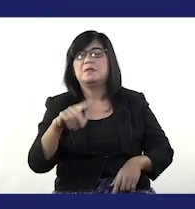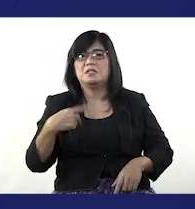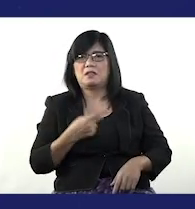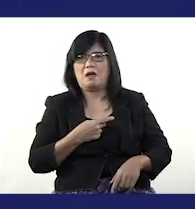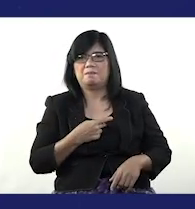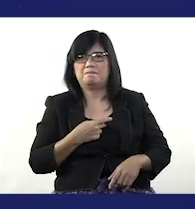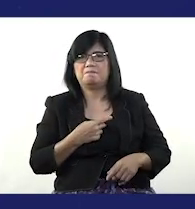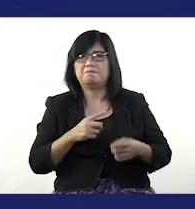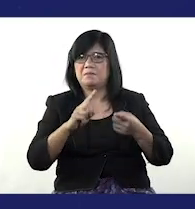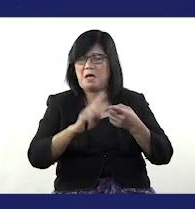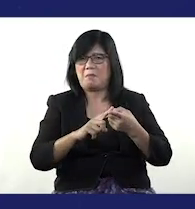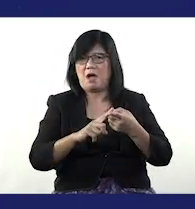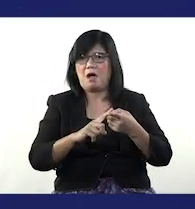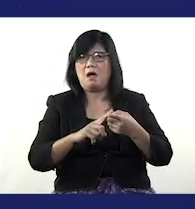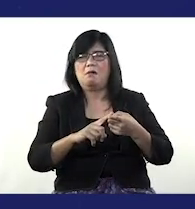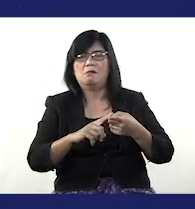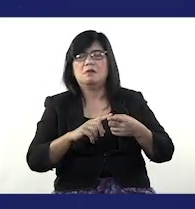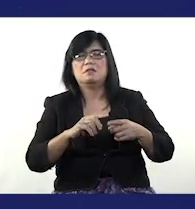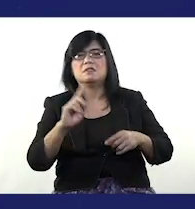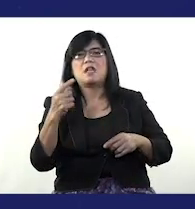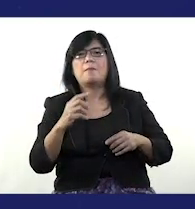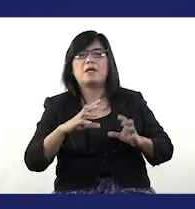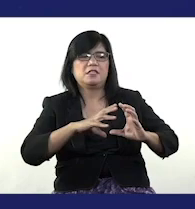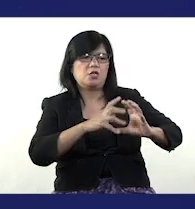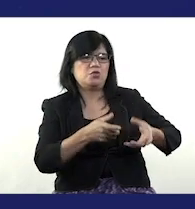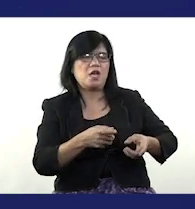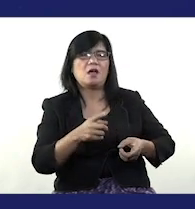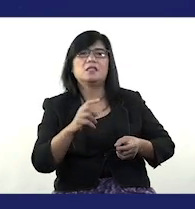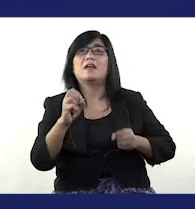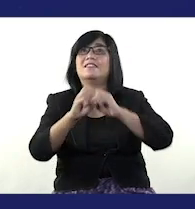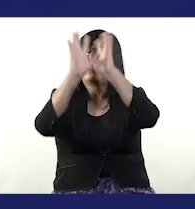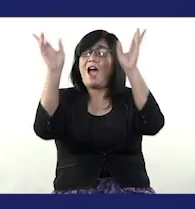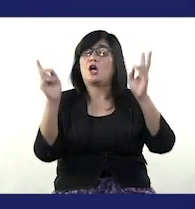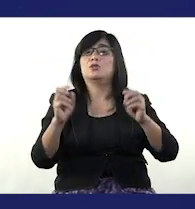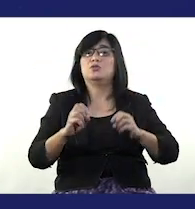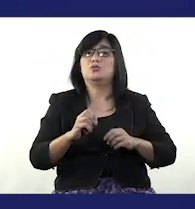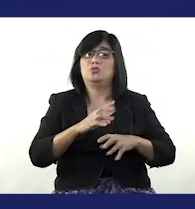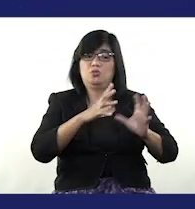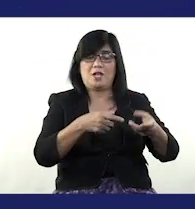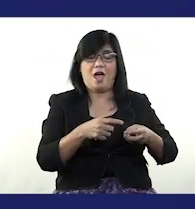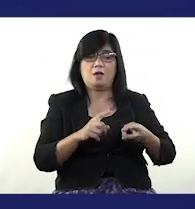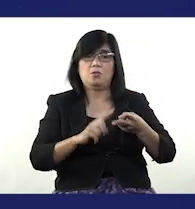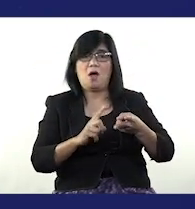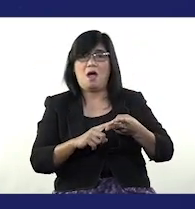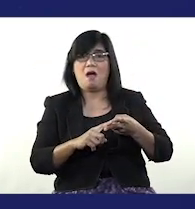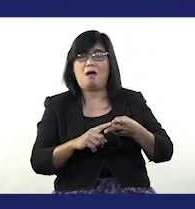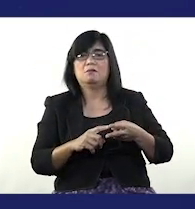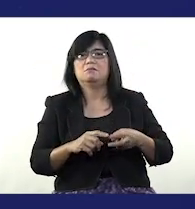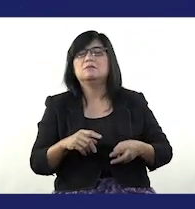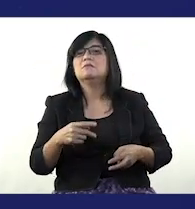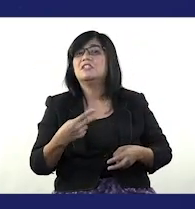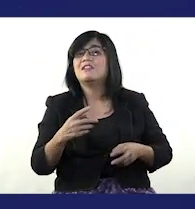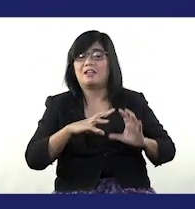Hai selama kita masih di dunia Ayo kita Trump Dunia Dua selama kita masih dunia